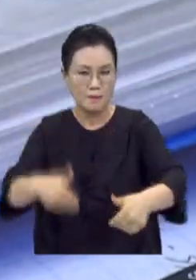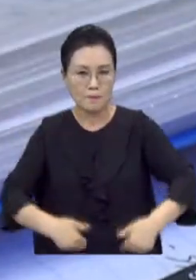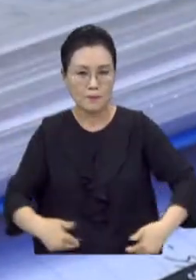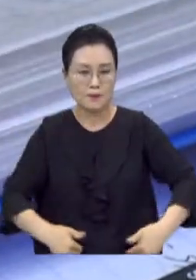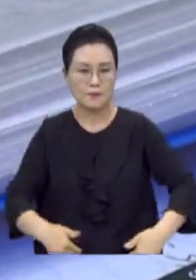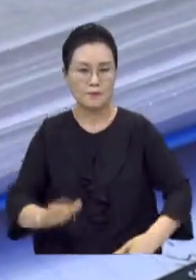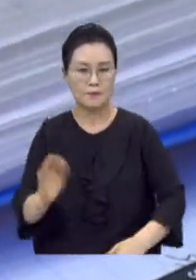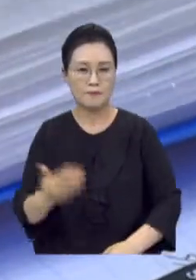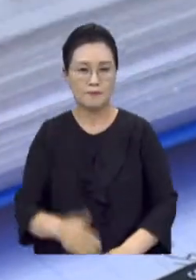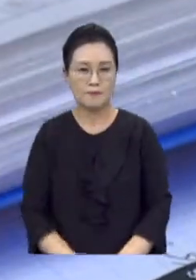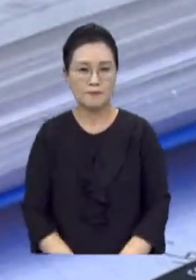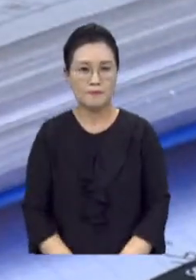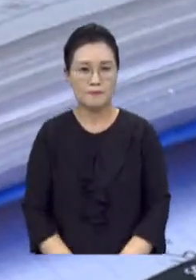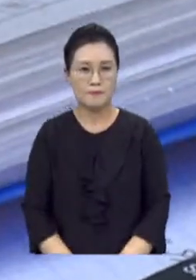키에는 김상재 입니다